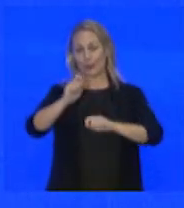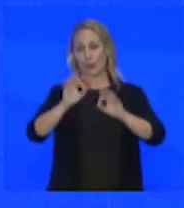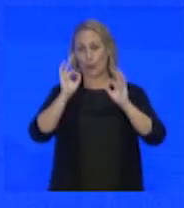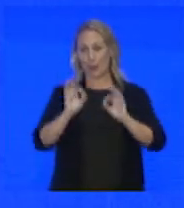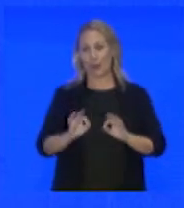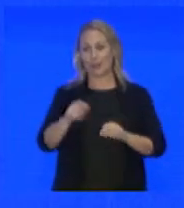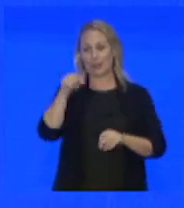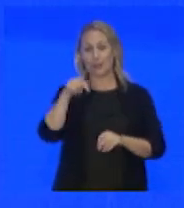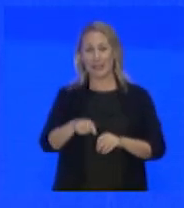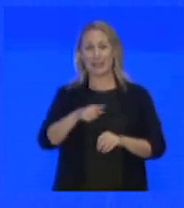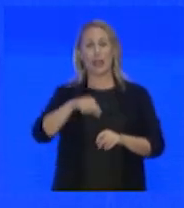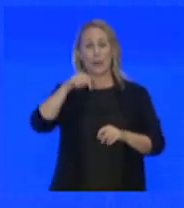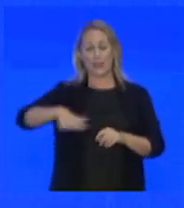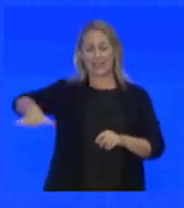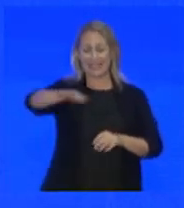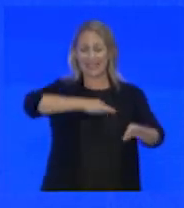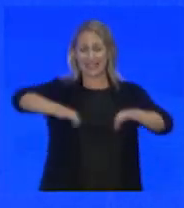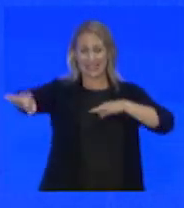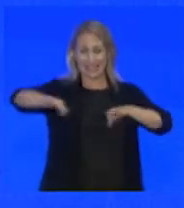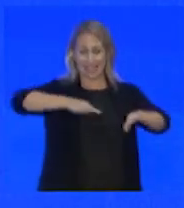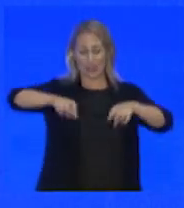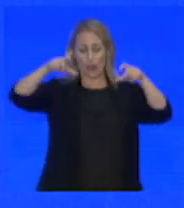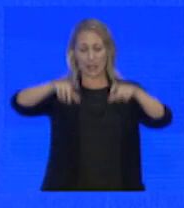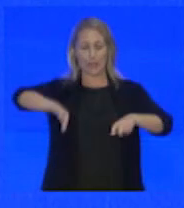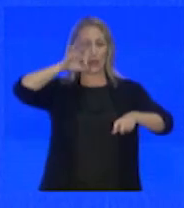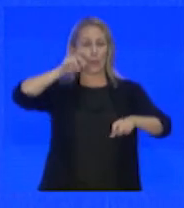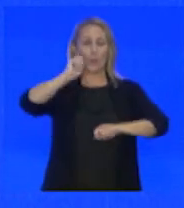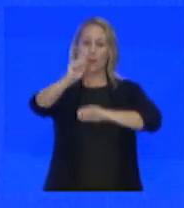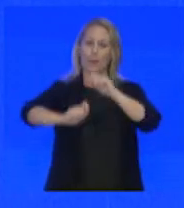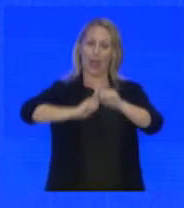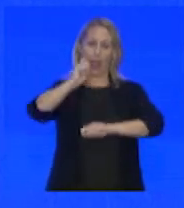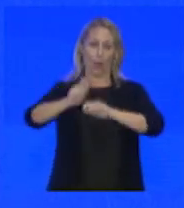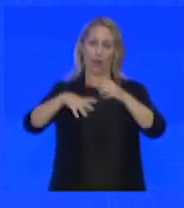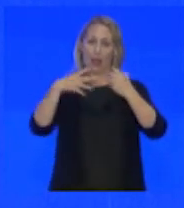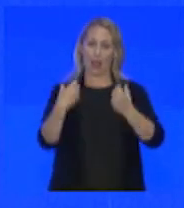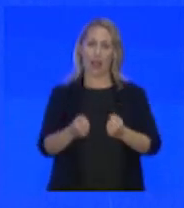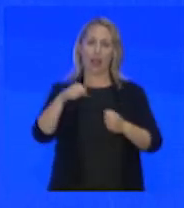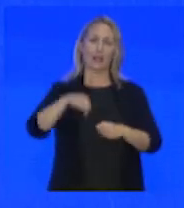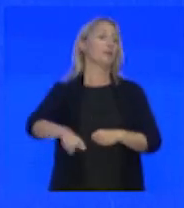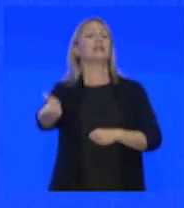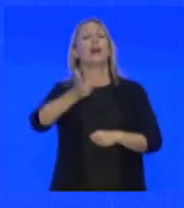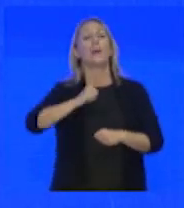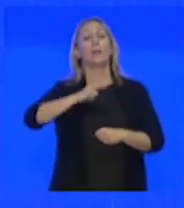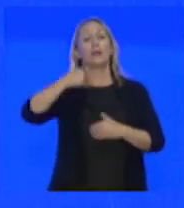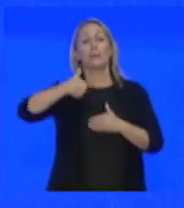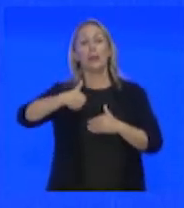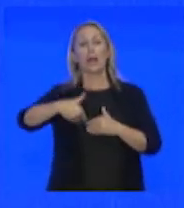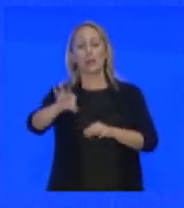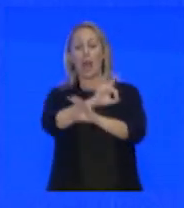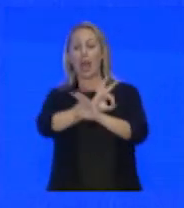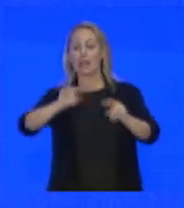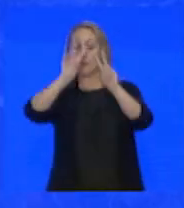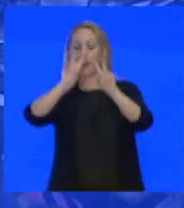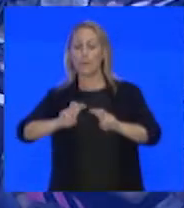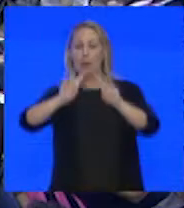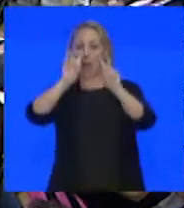τρέξουμε το σχέδιο ανάπλασης των εγκαταστάσεών του και της γύρω περιοχής. Και περιμένουμε την ορίμανση των σχετικών